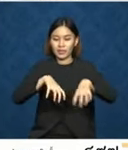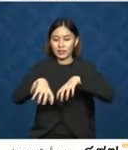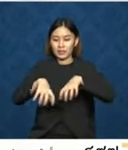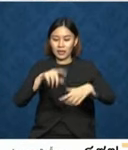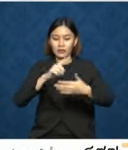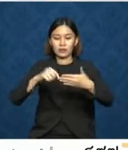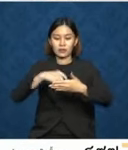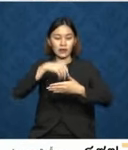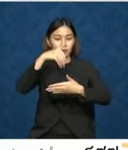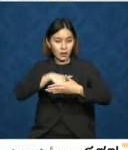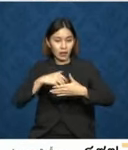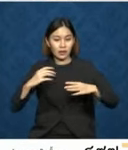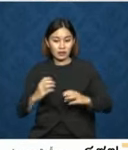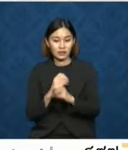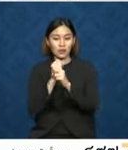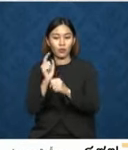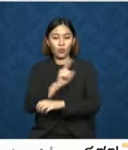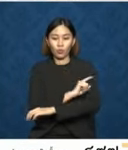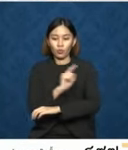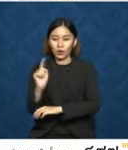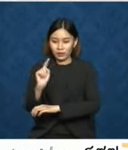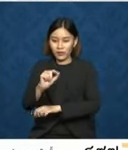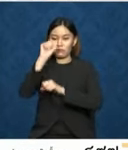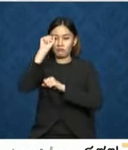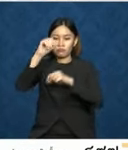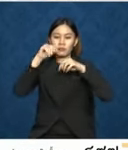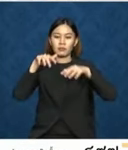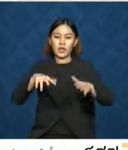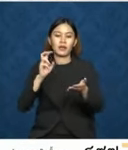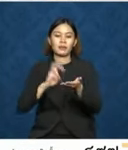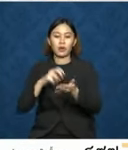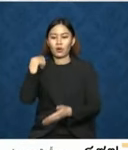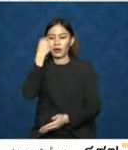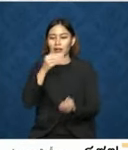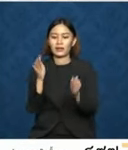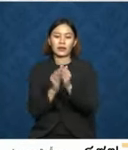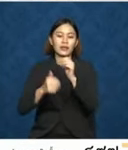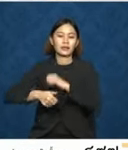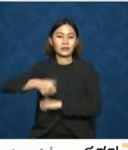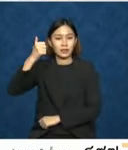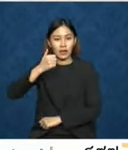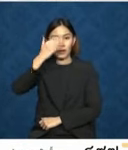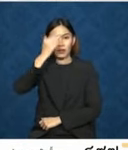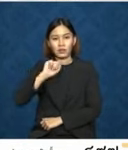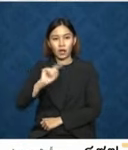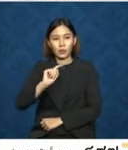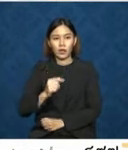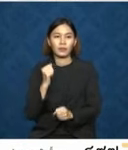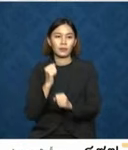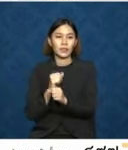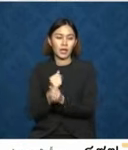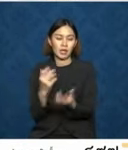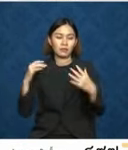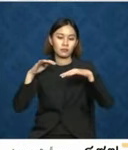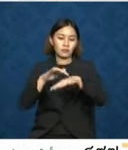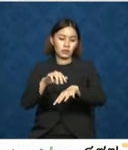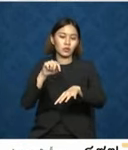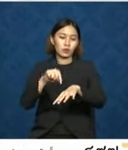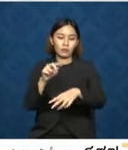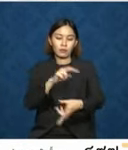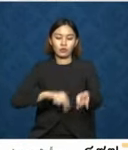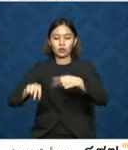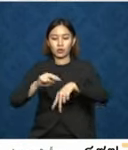ตั้งนะครับว่าเมื่อใดจะมีการประกาศรับรองผู้ที่ได้รับคะแนนสูงสุดเพื่อเจะได้เข้าไปทำงานนะครับ